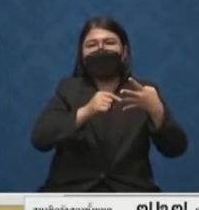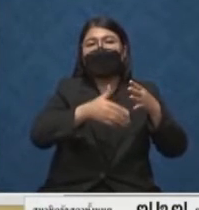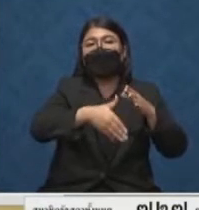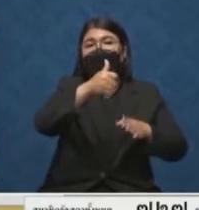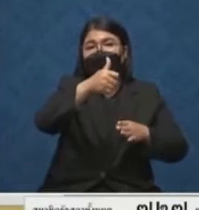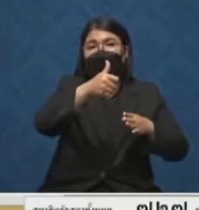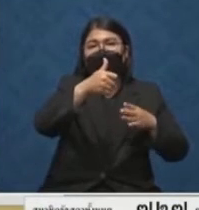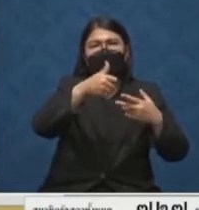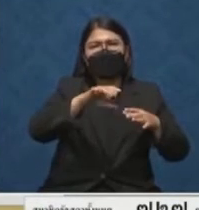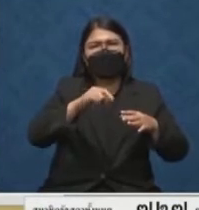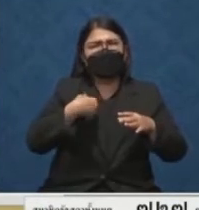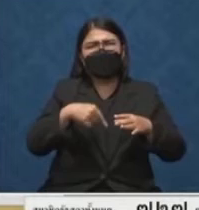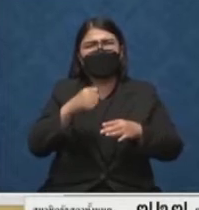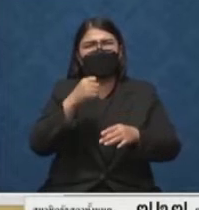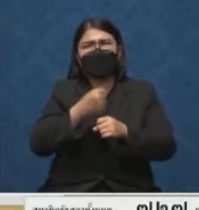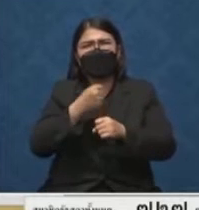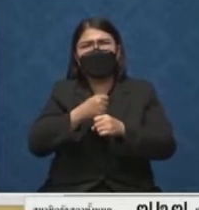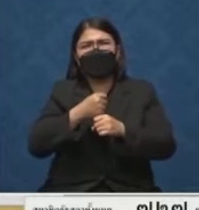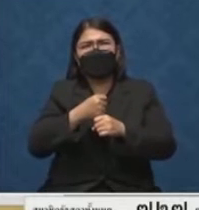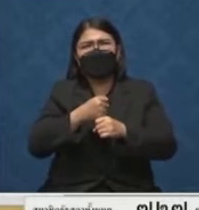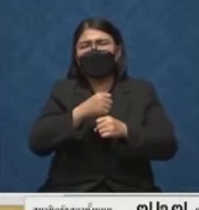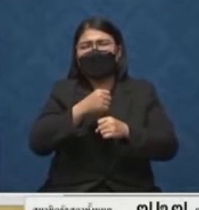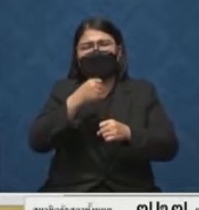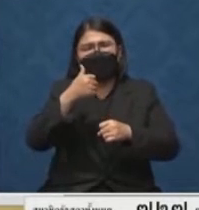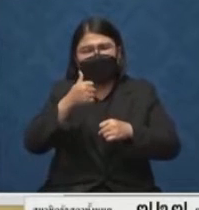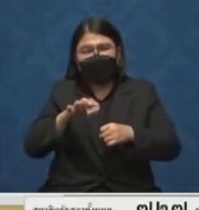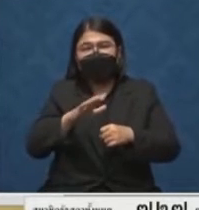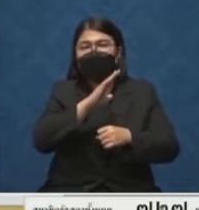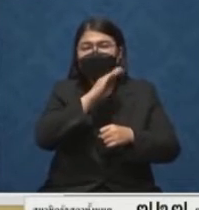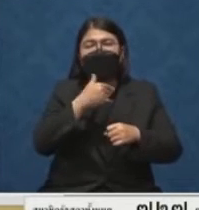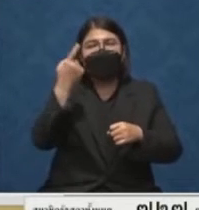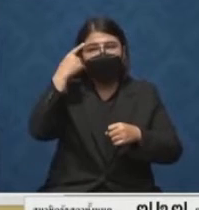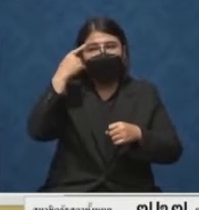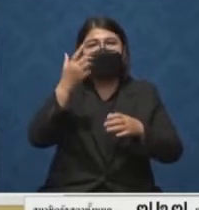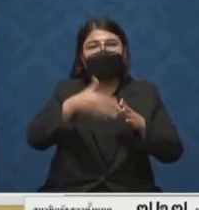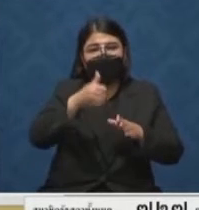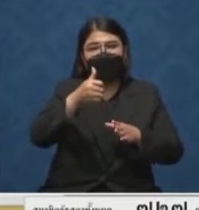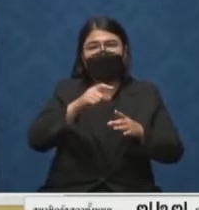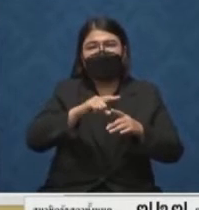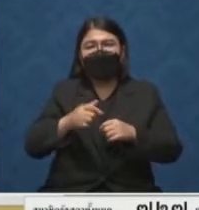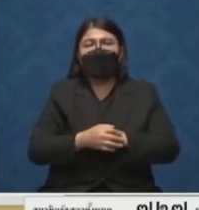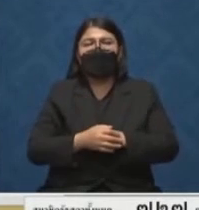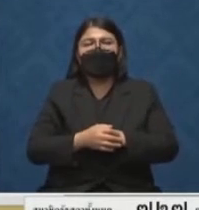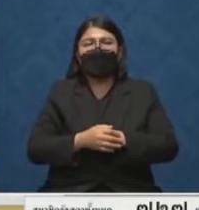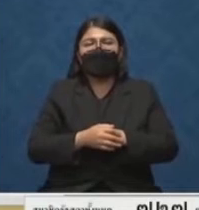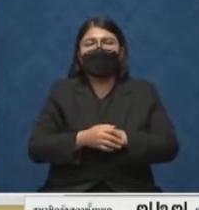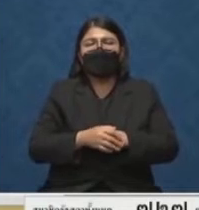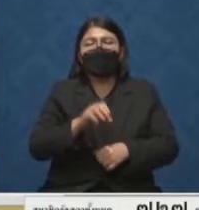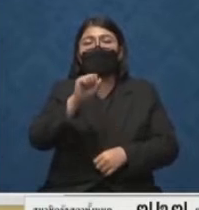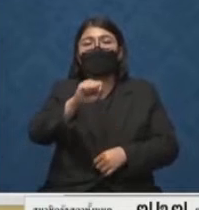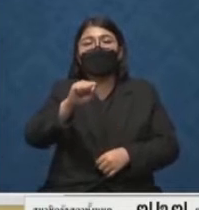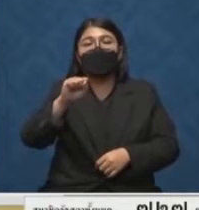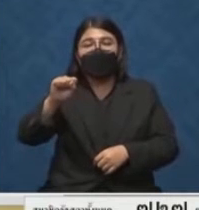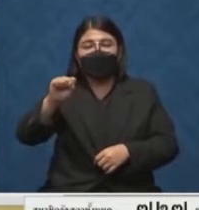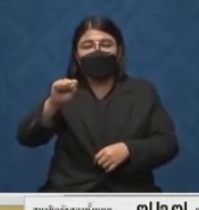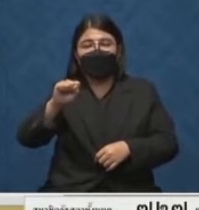ทุกษบับ หนไปไมไดู้่แล้เผือว่าจะผ่านไปได้บ้างเวลาอง สภาพูท TDสดร ที่เหลืออยู่ผม